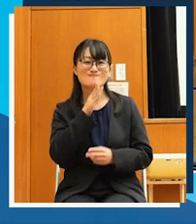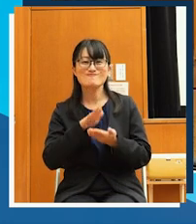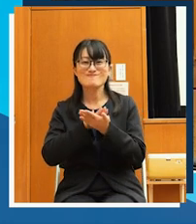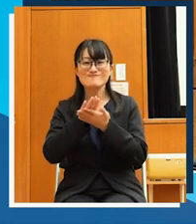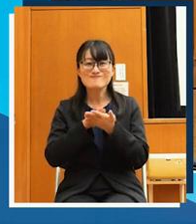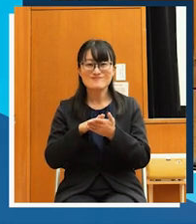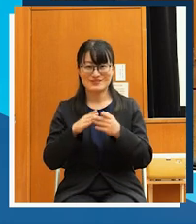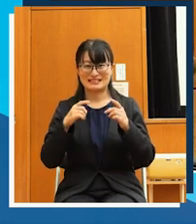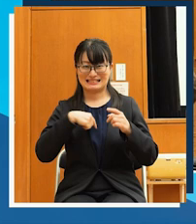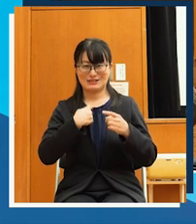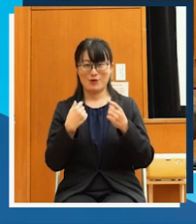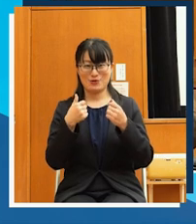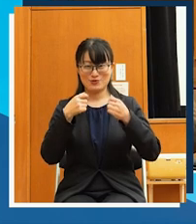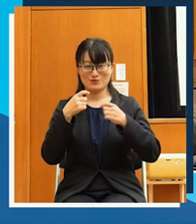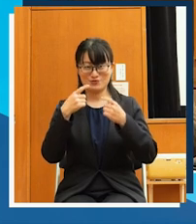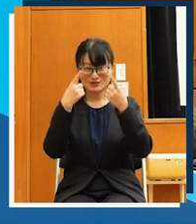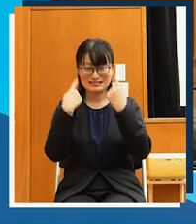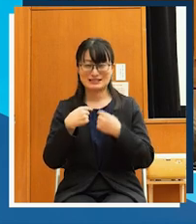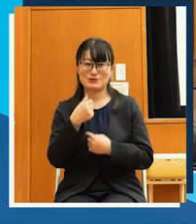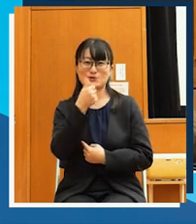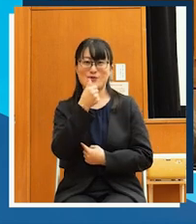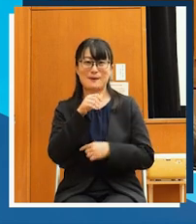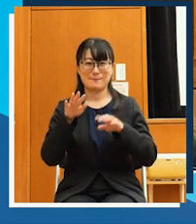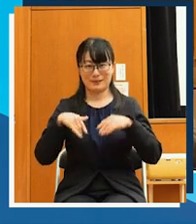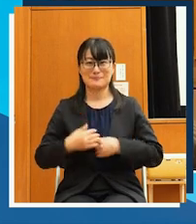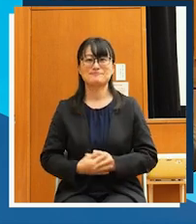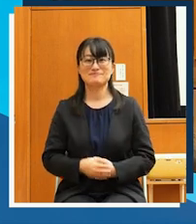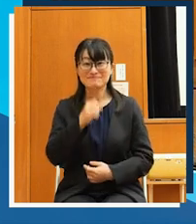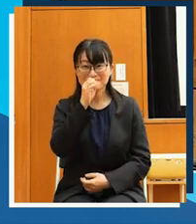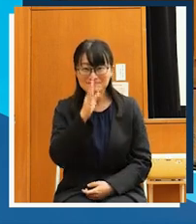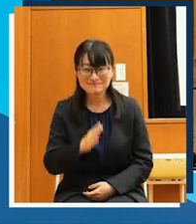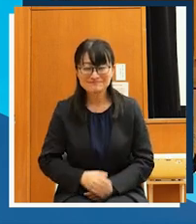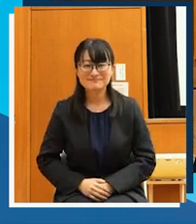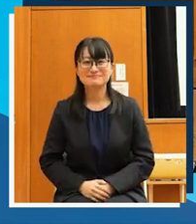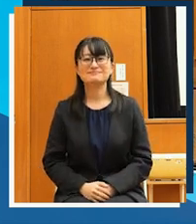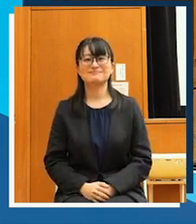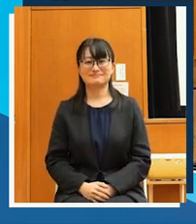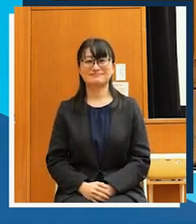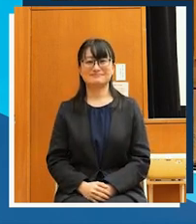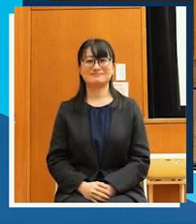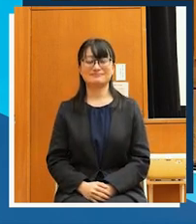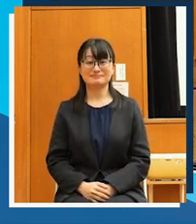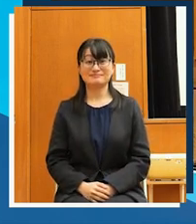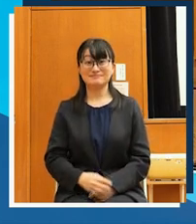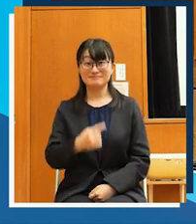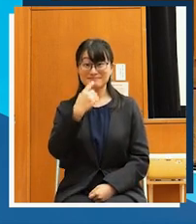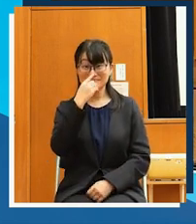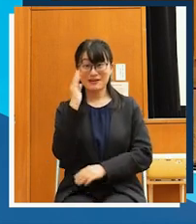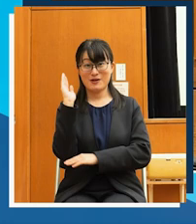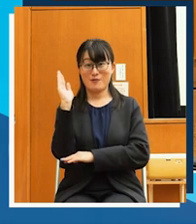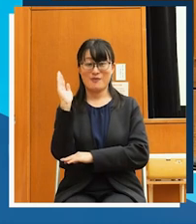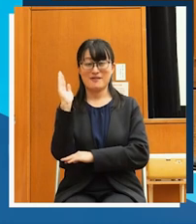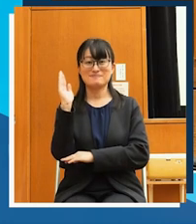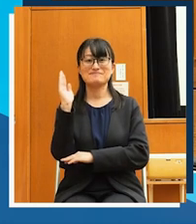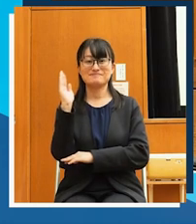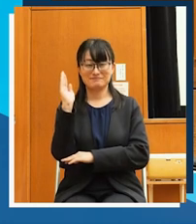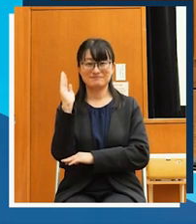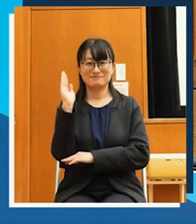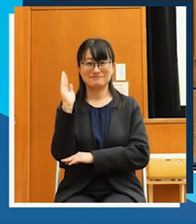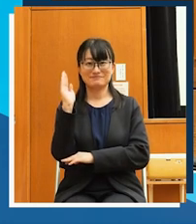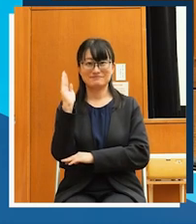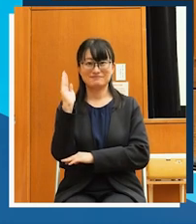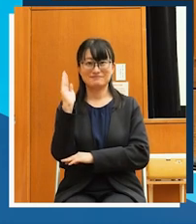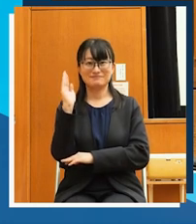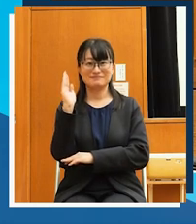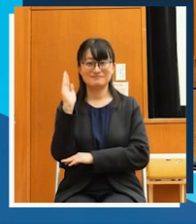どうぞお見知りを聞きくださいよろしくお願いいたしますあの私の公演に先立ちまし